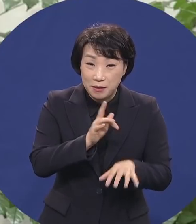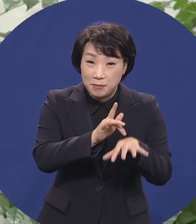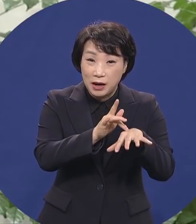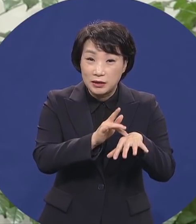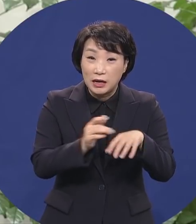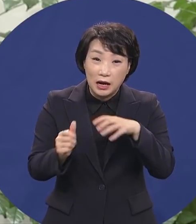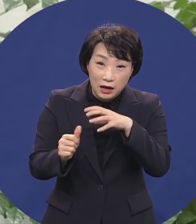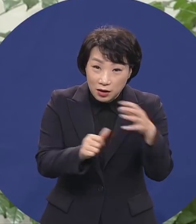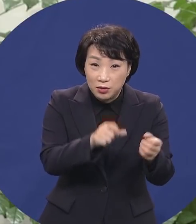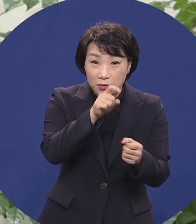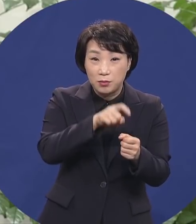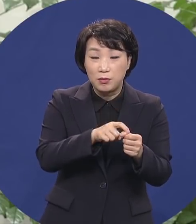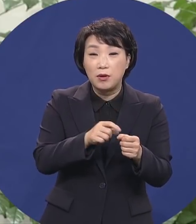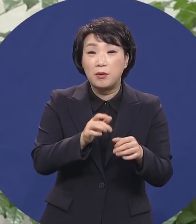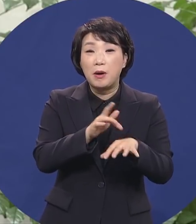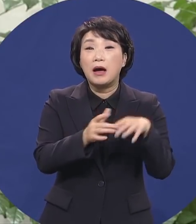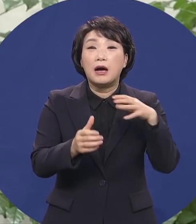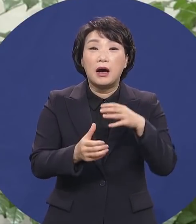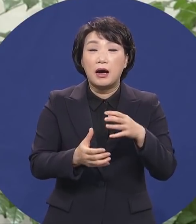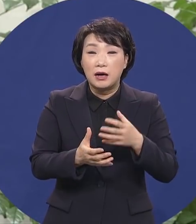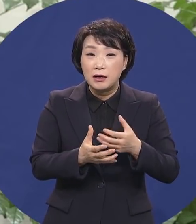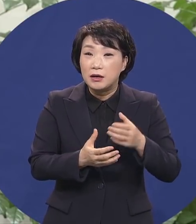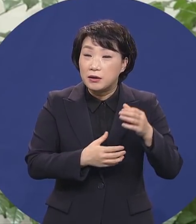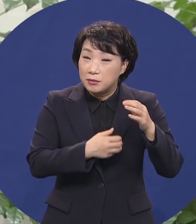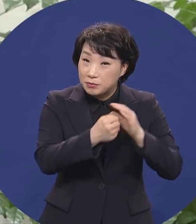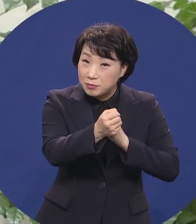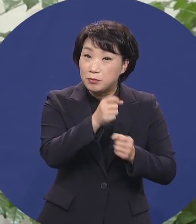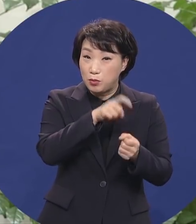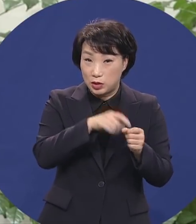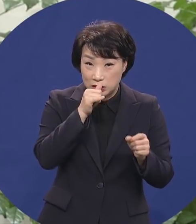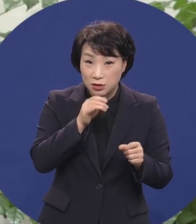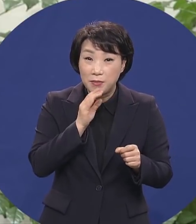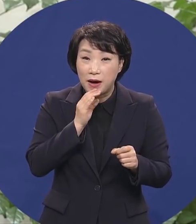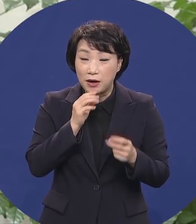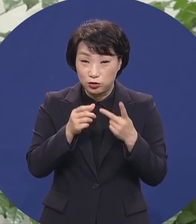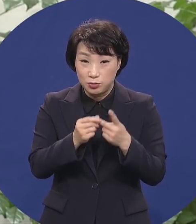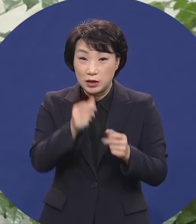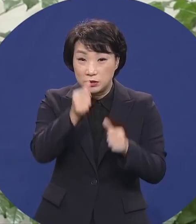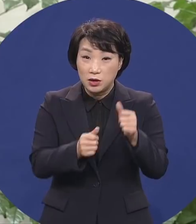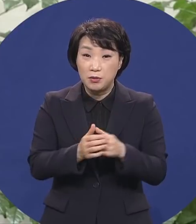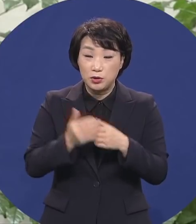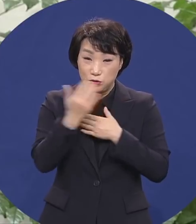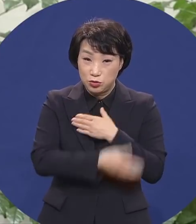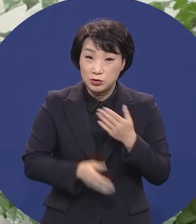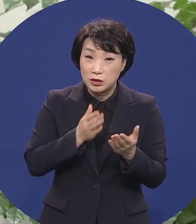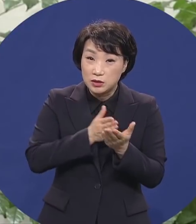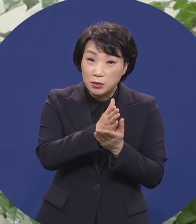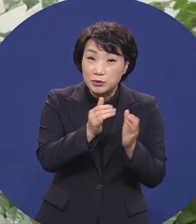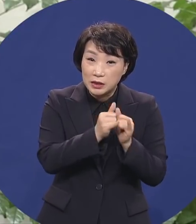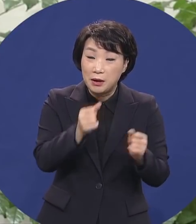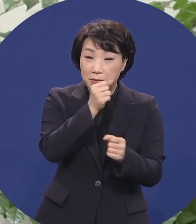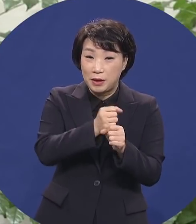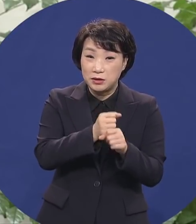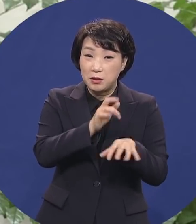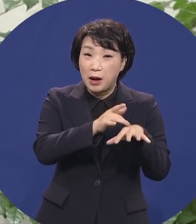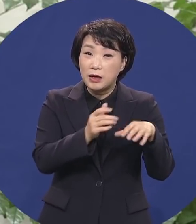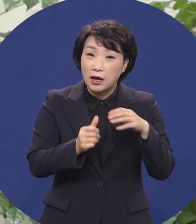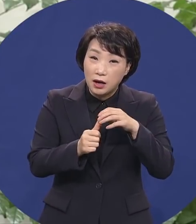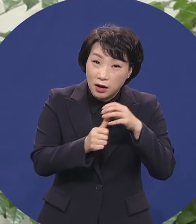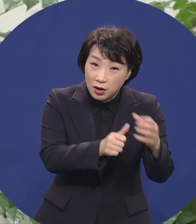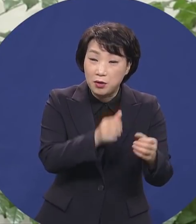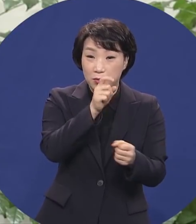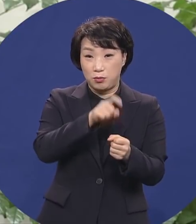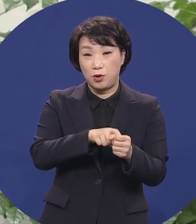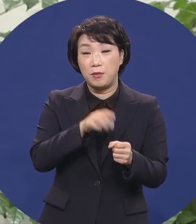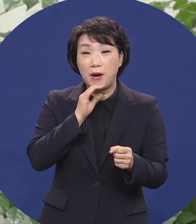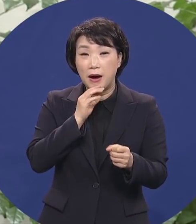마귀가 소유하고자 하며, 두 번째 시험도 육의 사람을 만들어서 마귀가 소유하고자 하며,